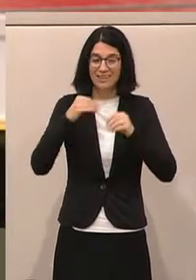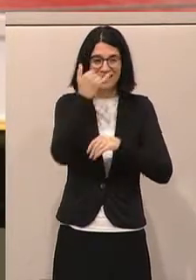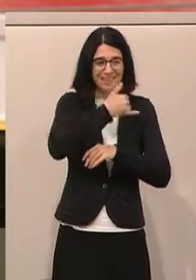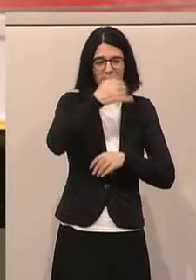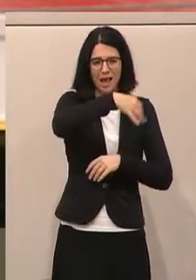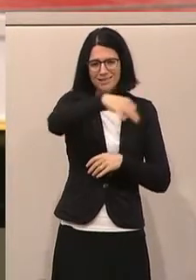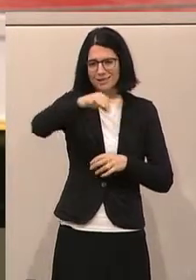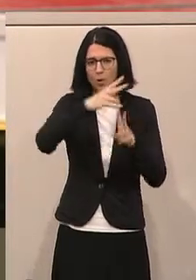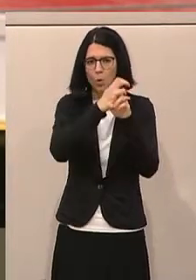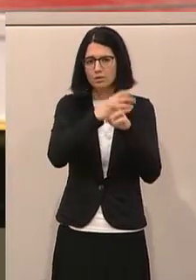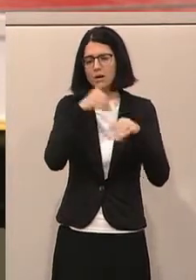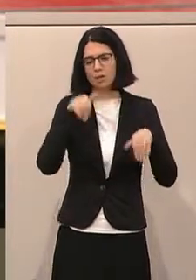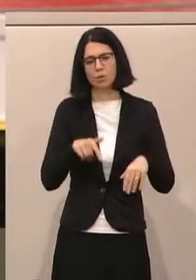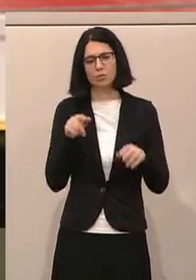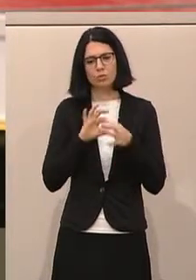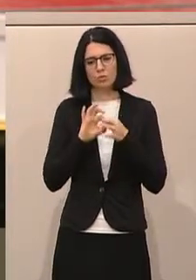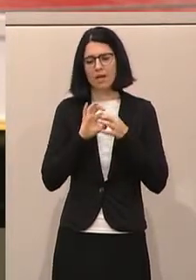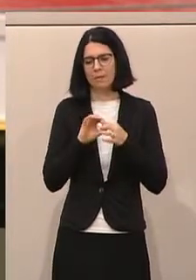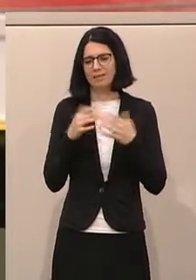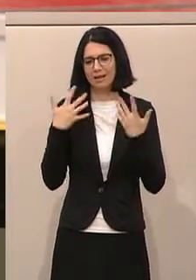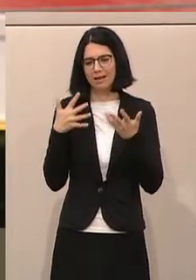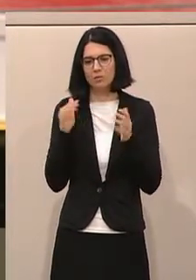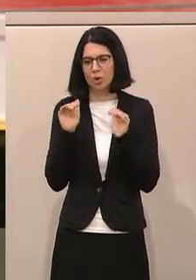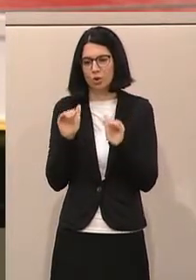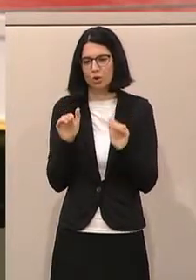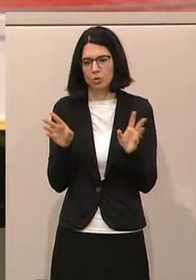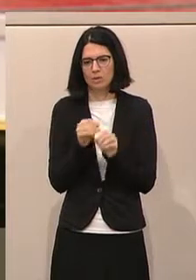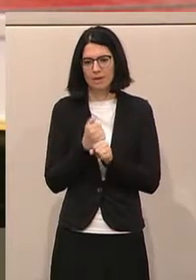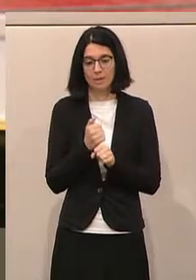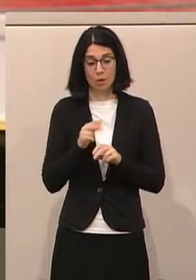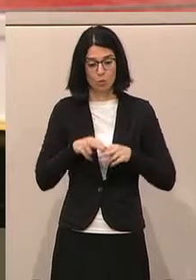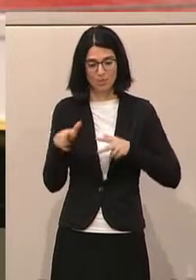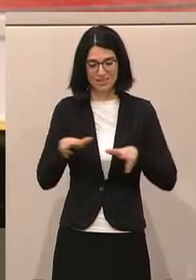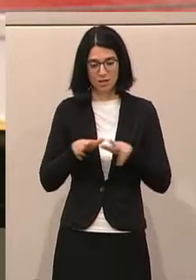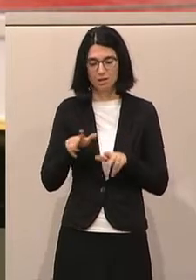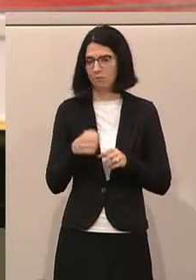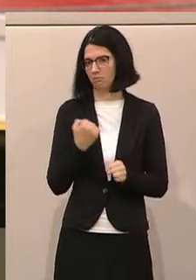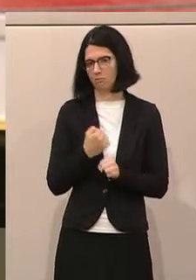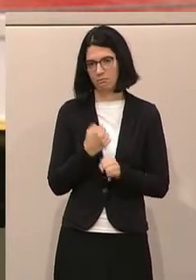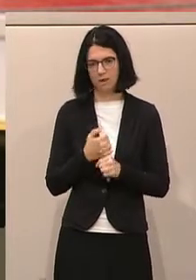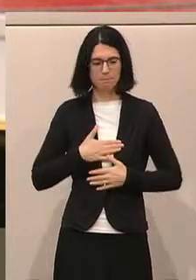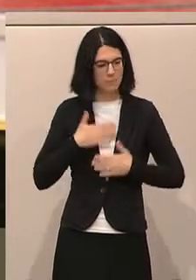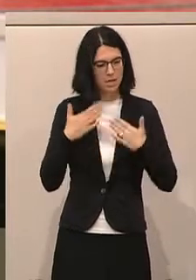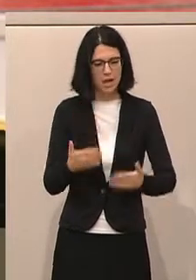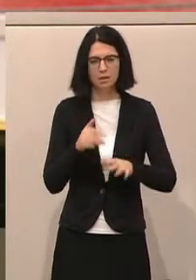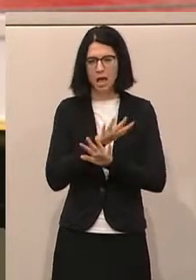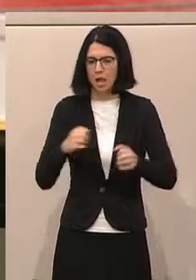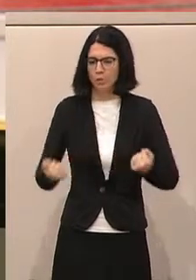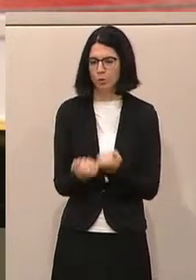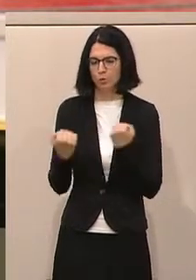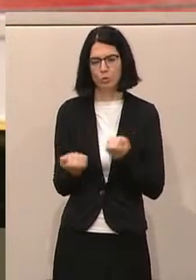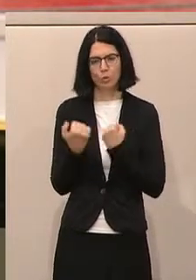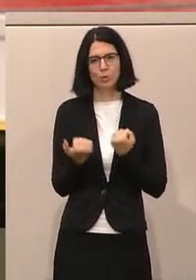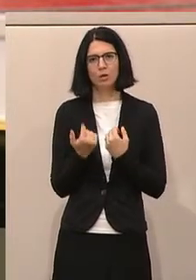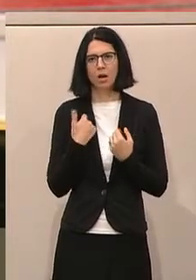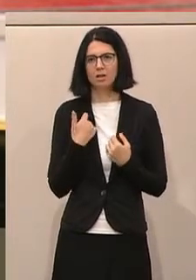Österreich auch einen Beitrag zu dem Klimaschutz leisten kann. Wir von Seiten der Bundesregierung werden das tun und alle unsere Anstrengungen